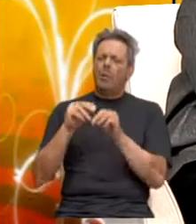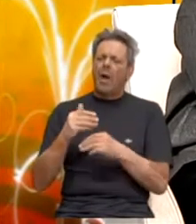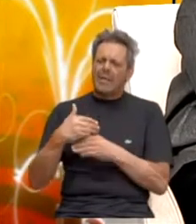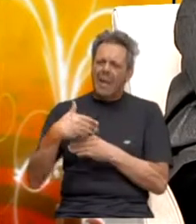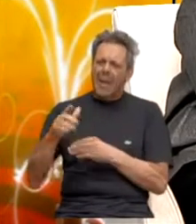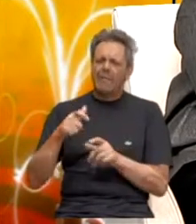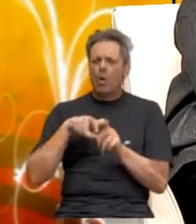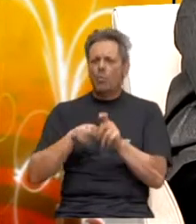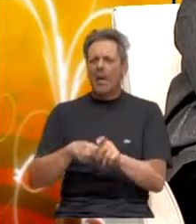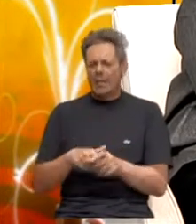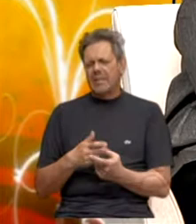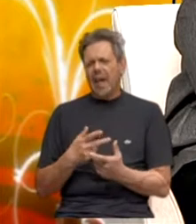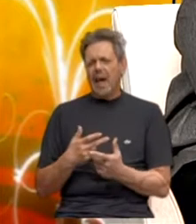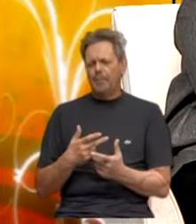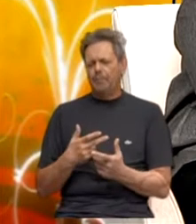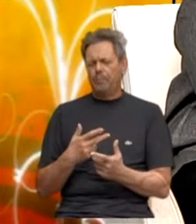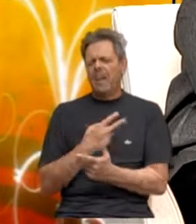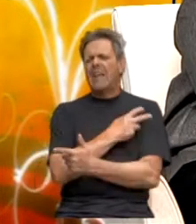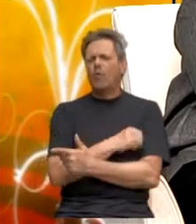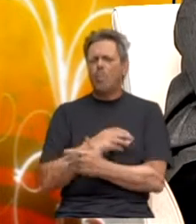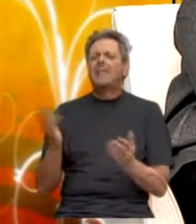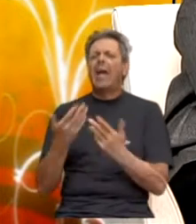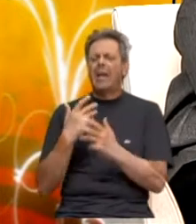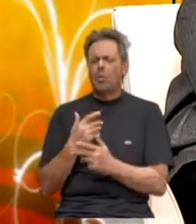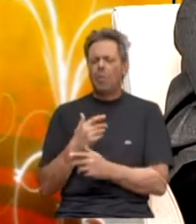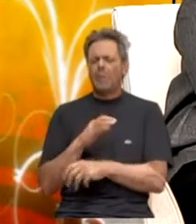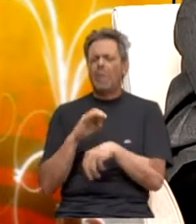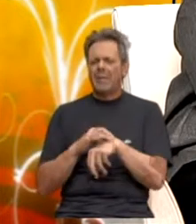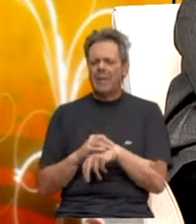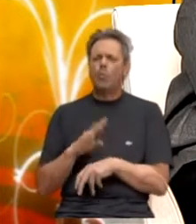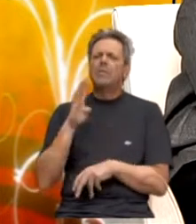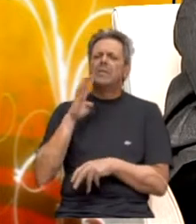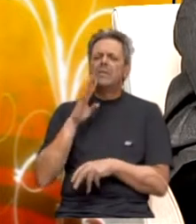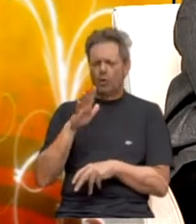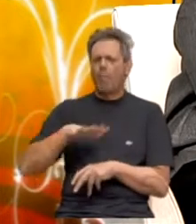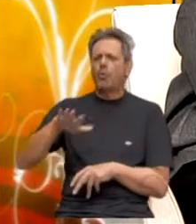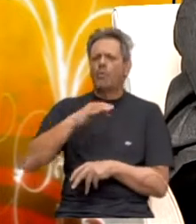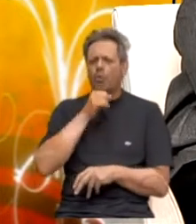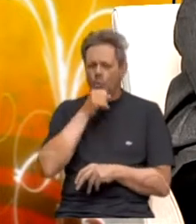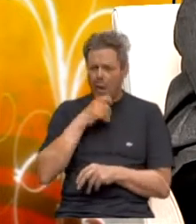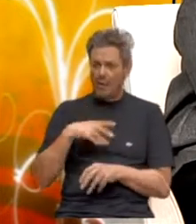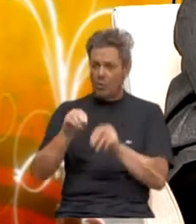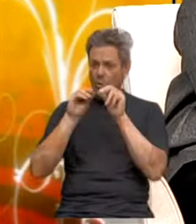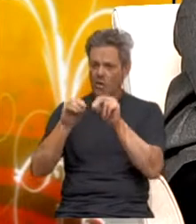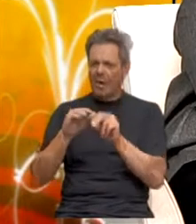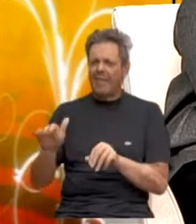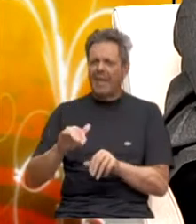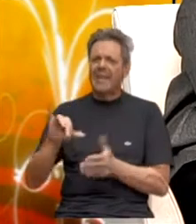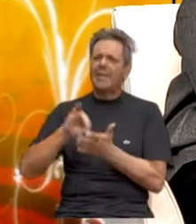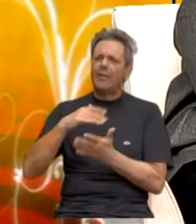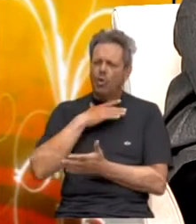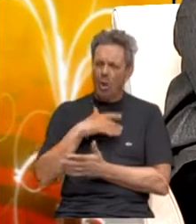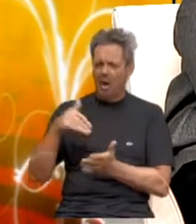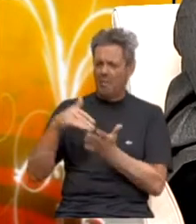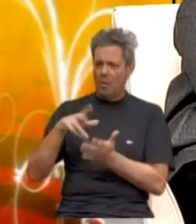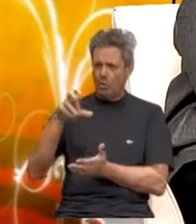nastavljena u suradnji sa Zavodom za hitnu medicinu u Sisačko-moslavačkoj županiji, gdje su educirana djeca srednjih škola, oko